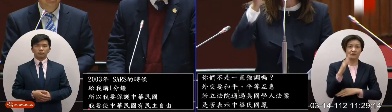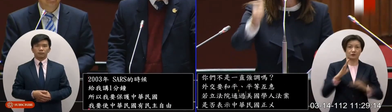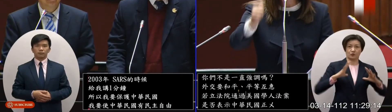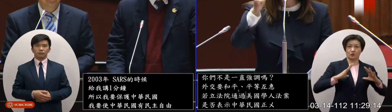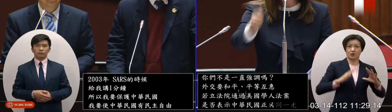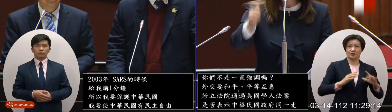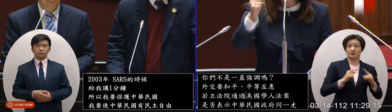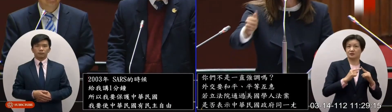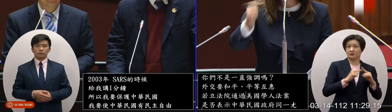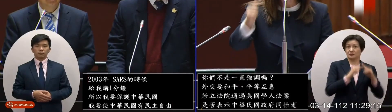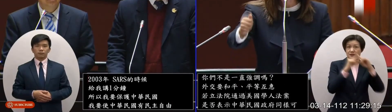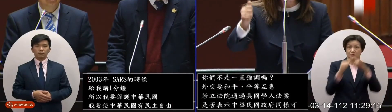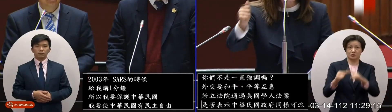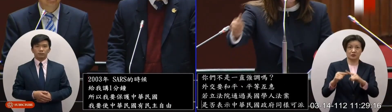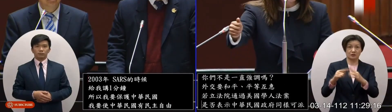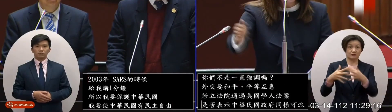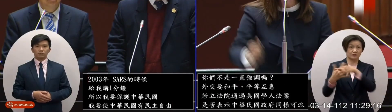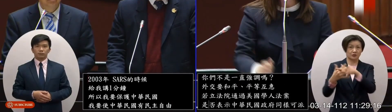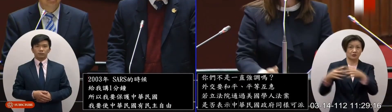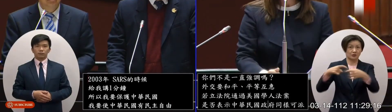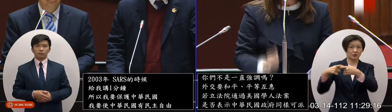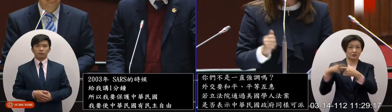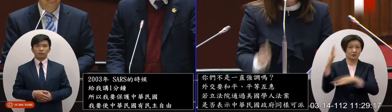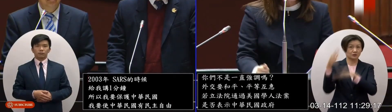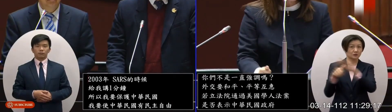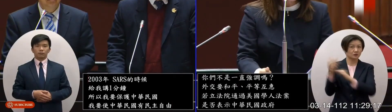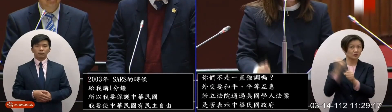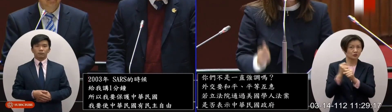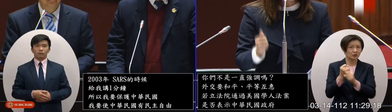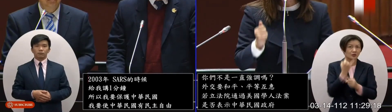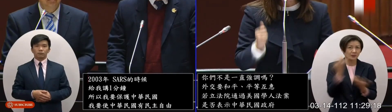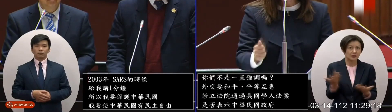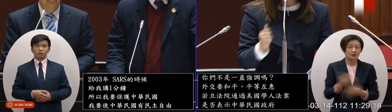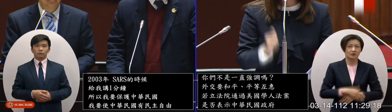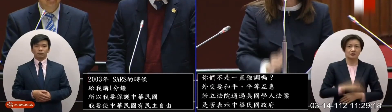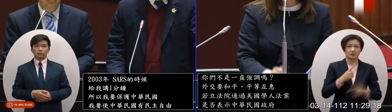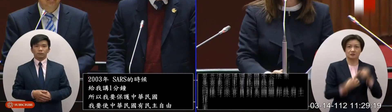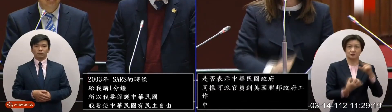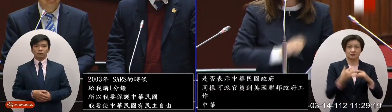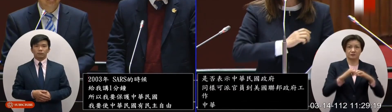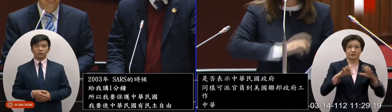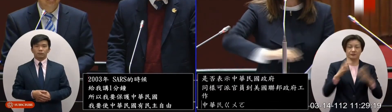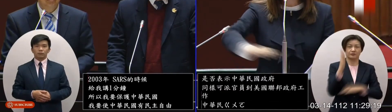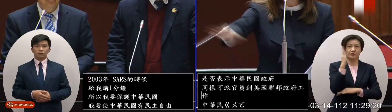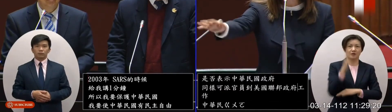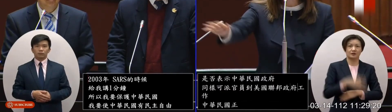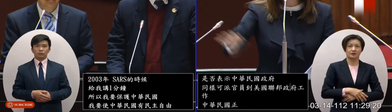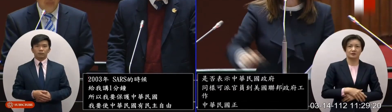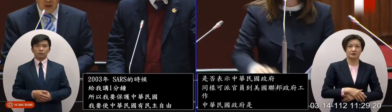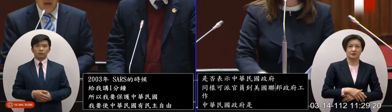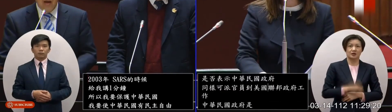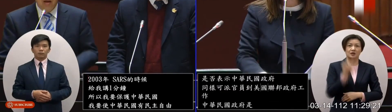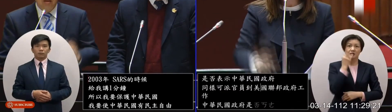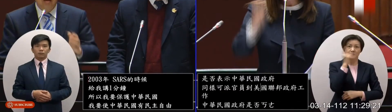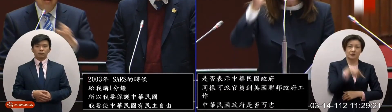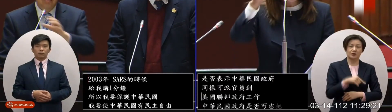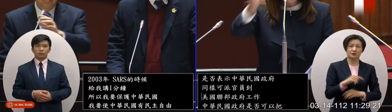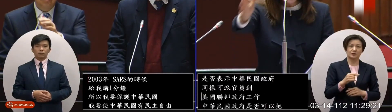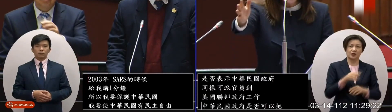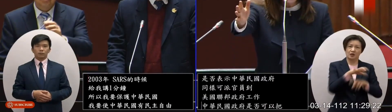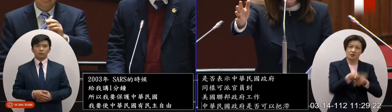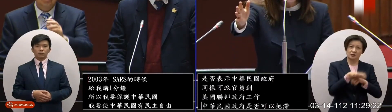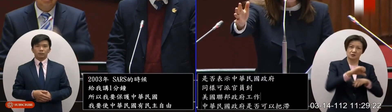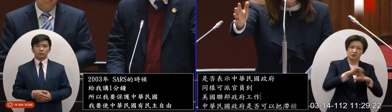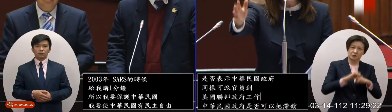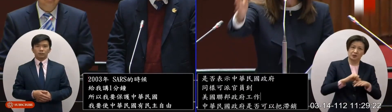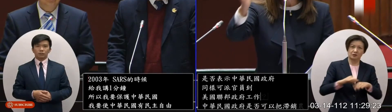的联邦政府去工作？中华民国的政府是不是可以把我们滞销的所有的农产品出口